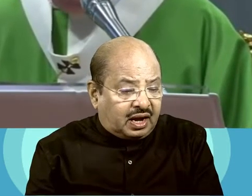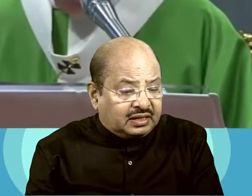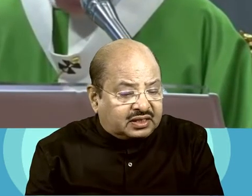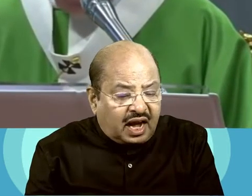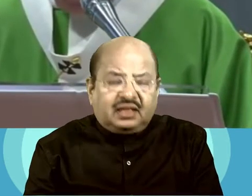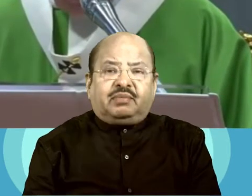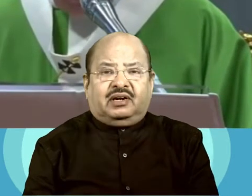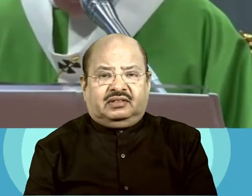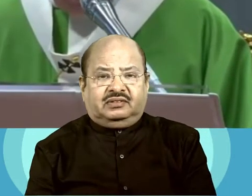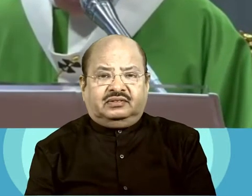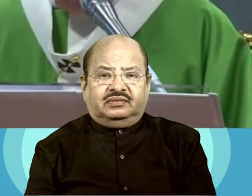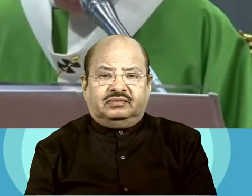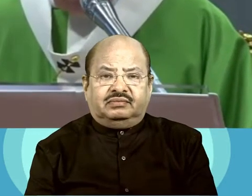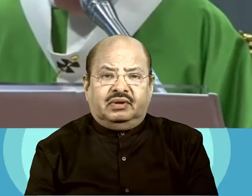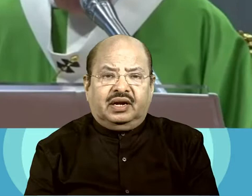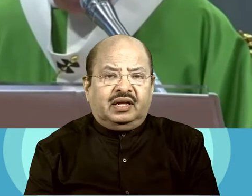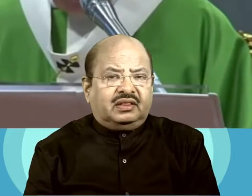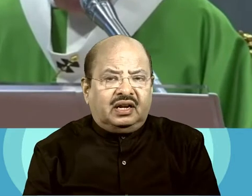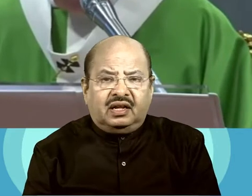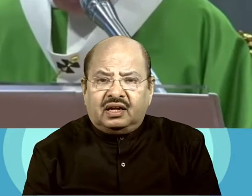മറിയത്തിന് അജ്ഞാതമാണ്.